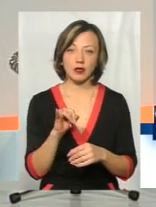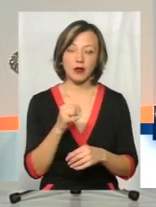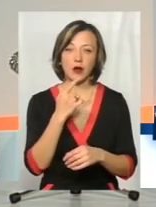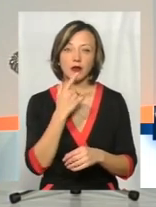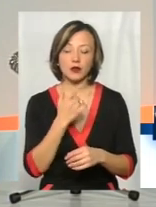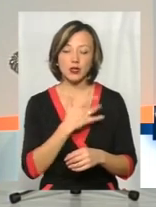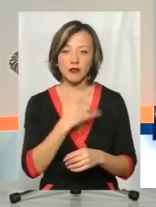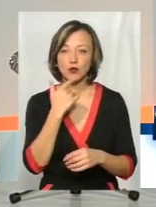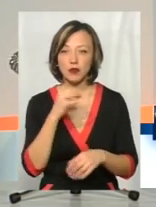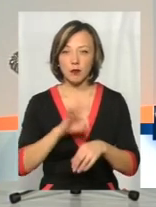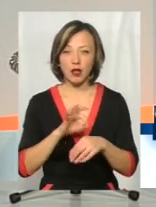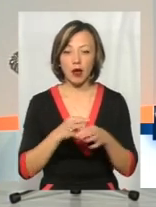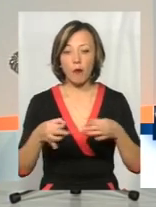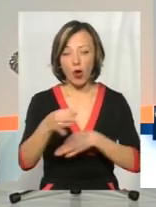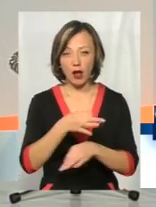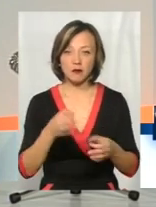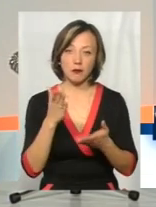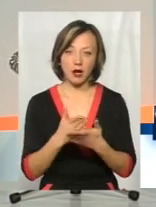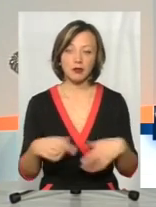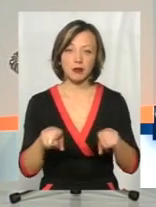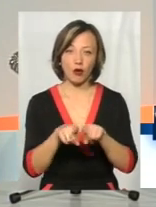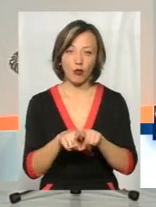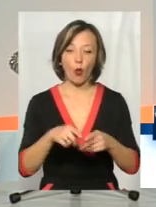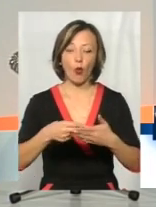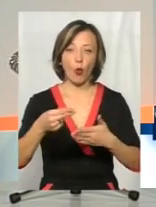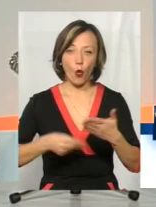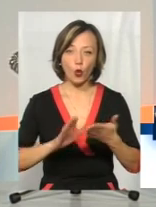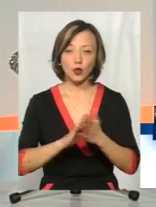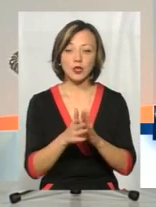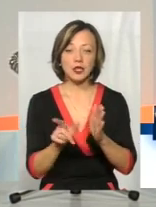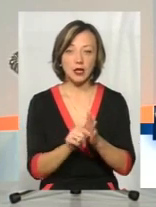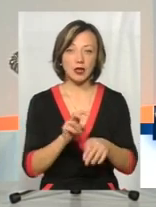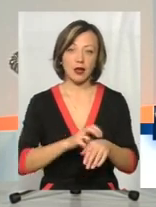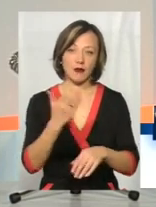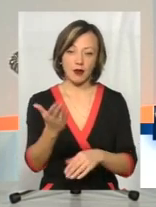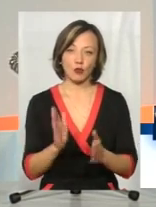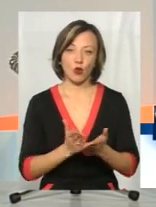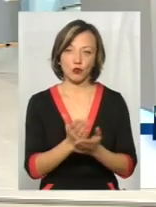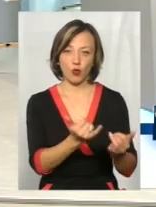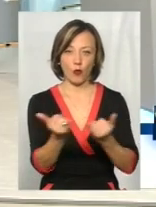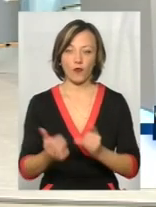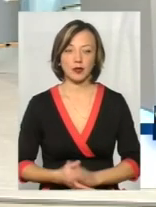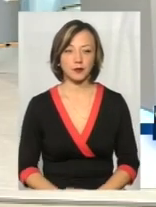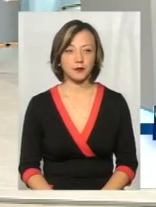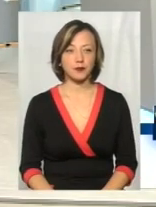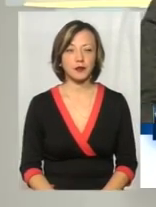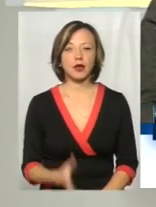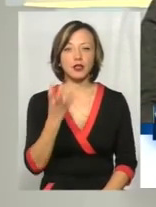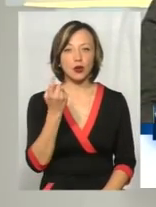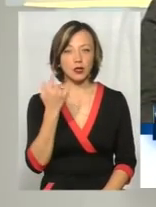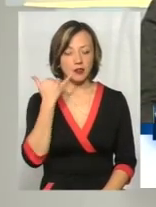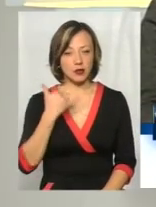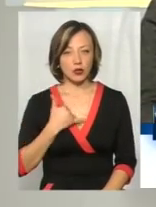серцево-судинної патології, порадитися. І ви будете мати таким чином угоду з лікарем, який вас буде обслуговувати. Дякую. У нас ще один